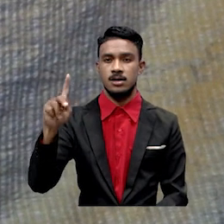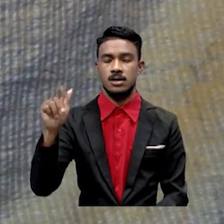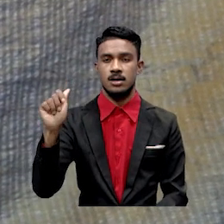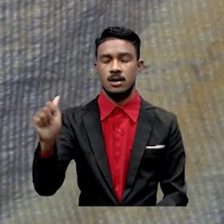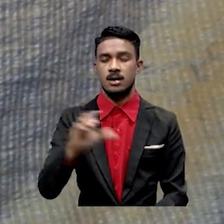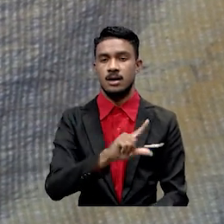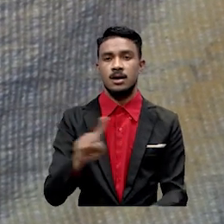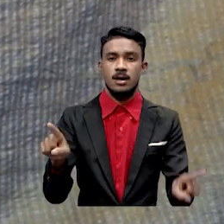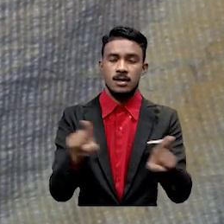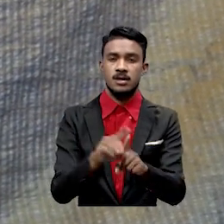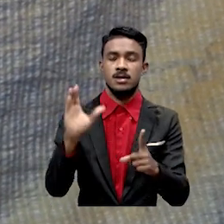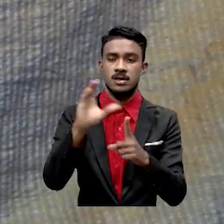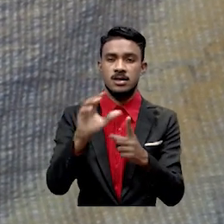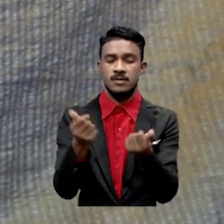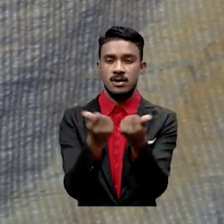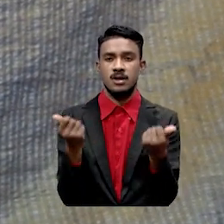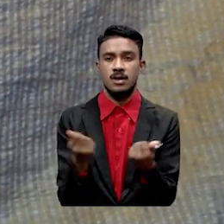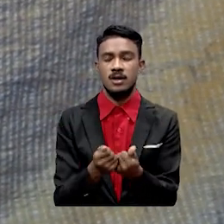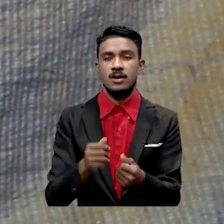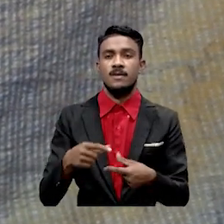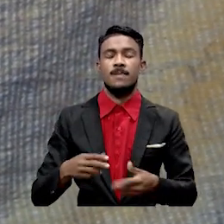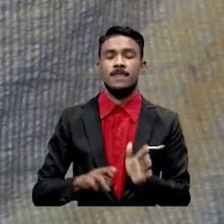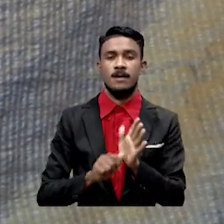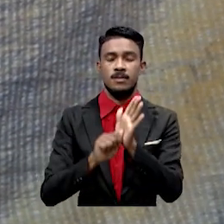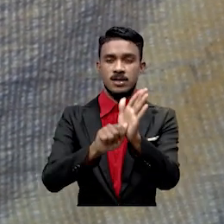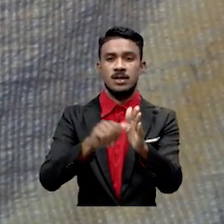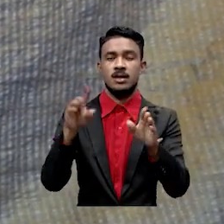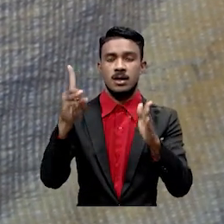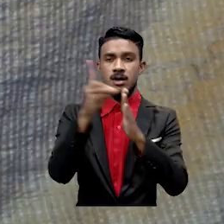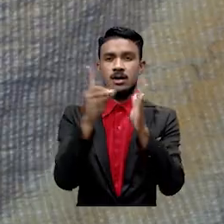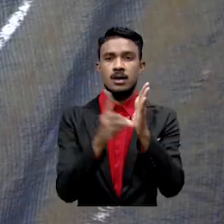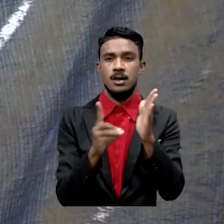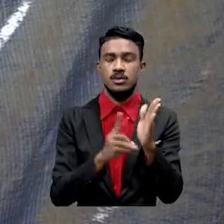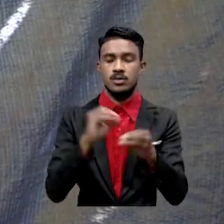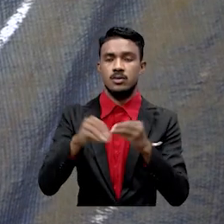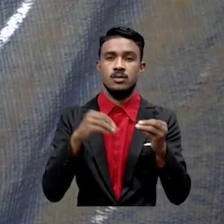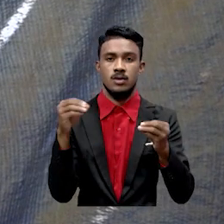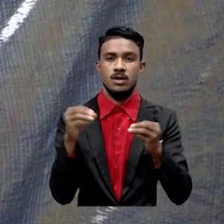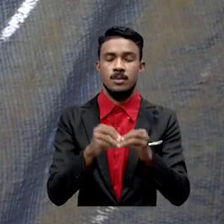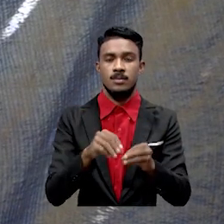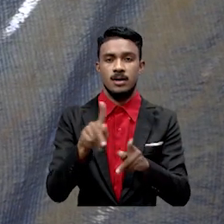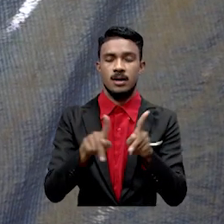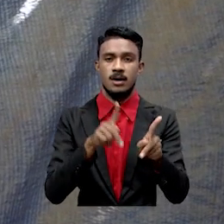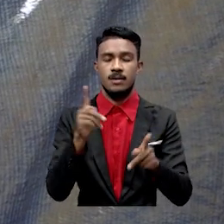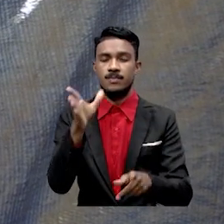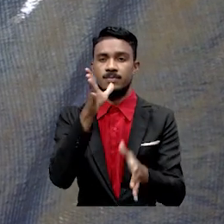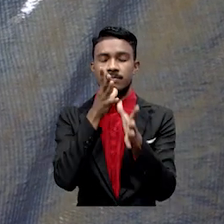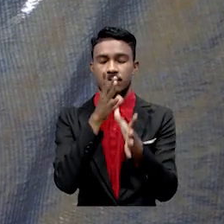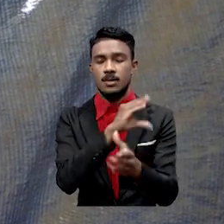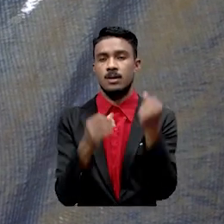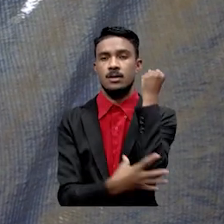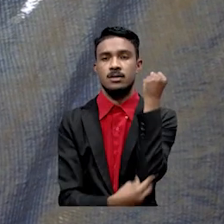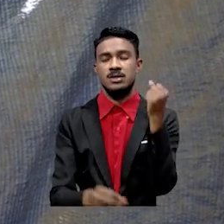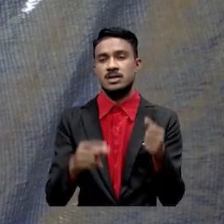nia parte apresenta de dados konabak bitlaik hirak ne. Mai be hende decisão selos mak belhetang uluk